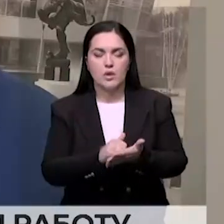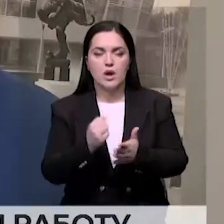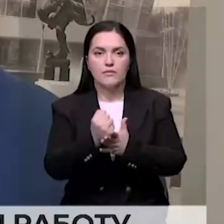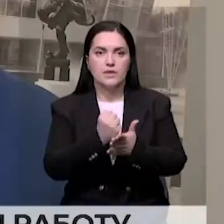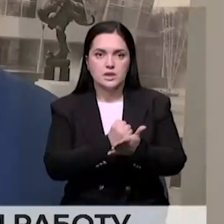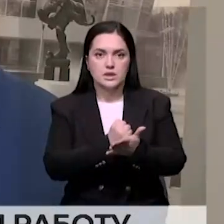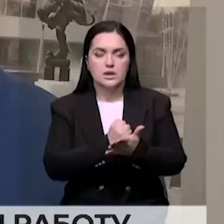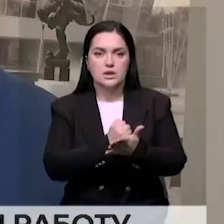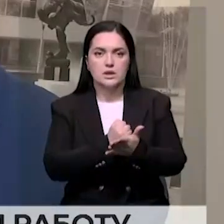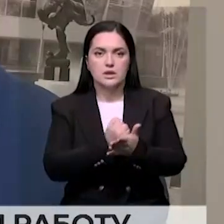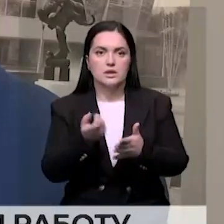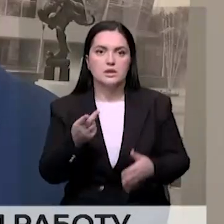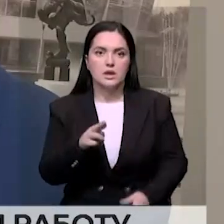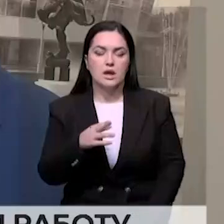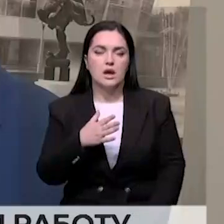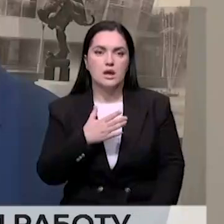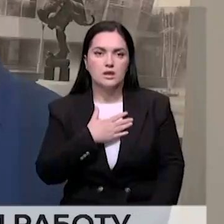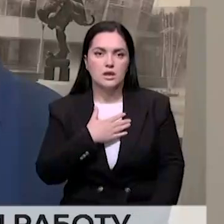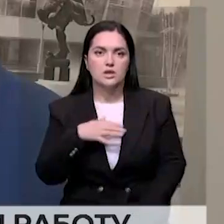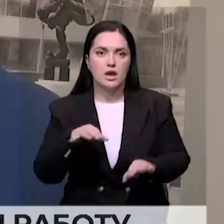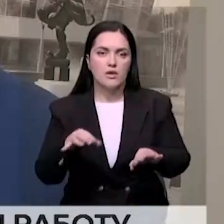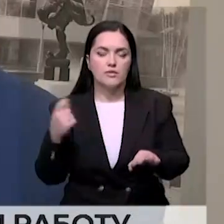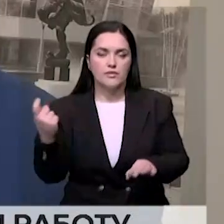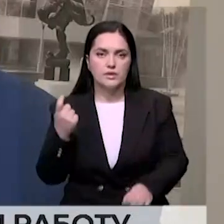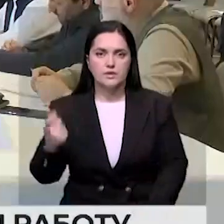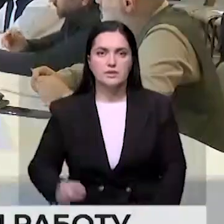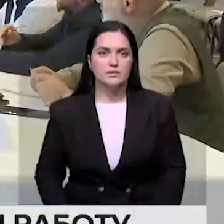для наших автовладельцев.